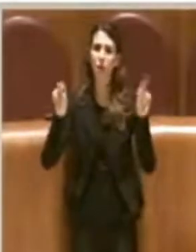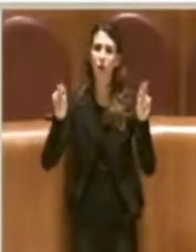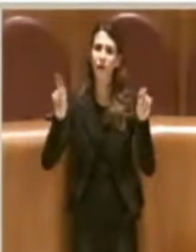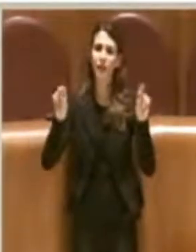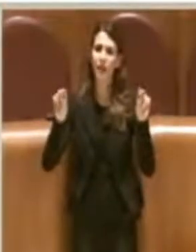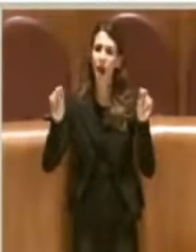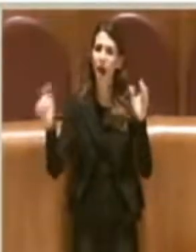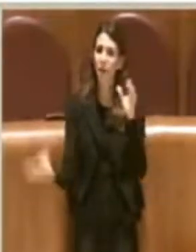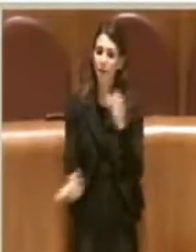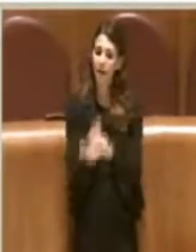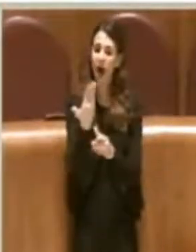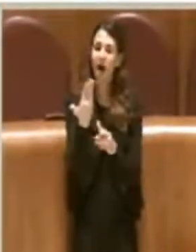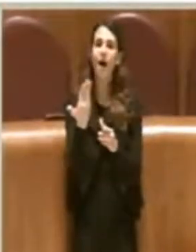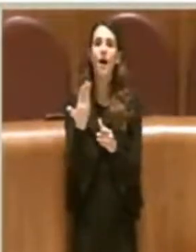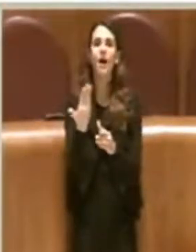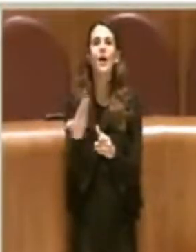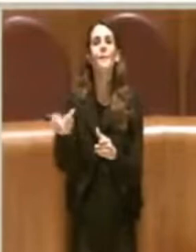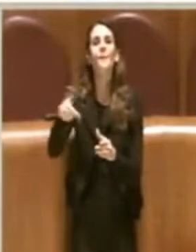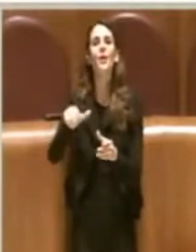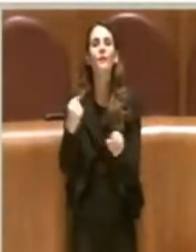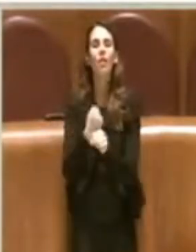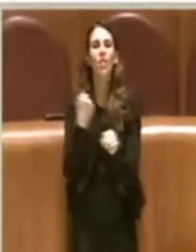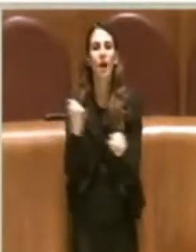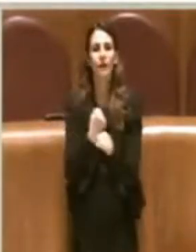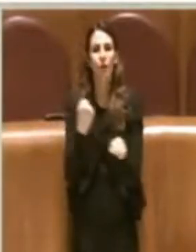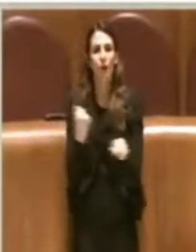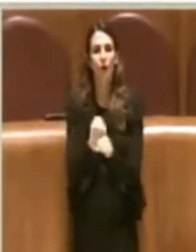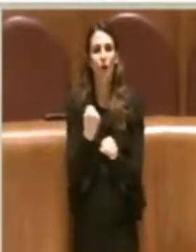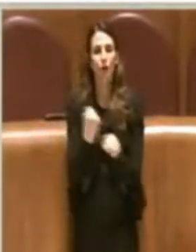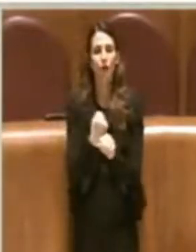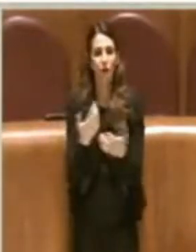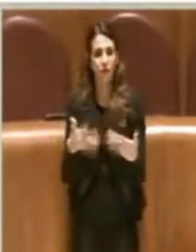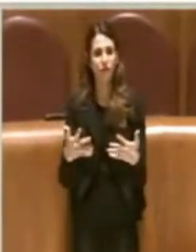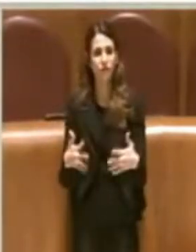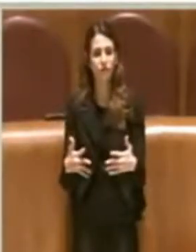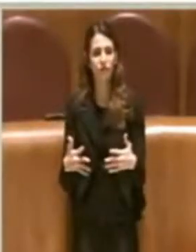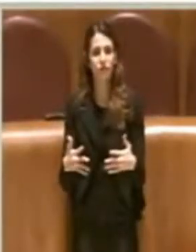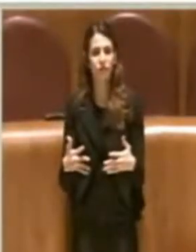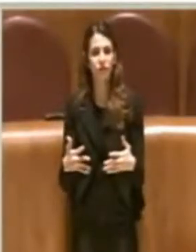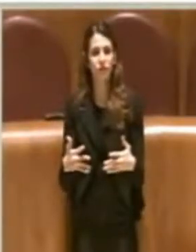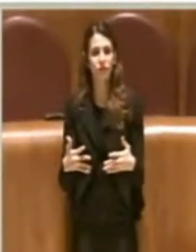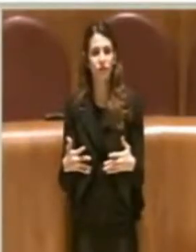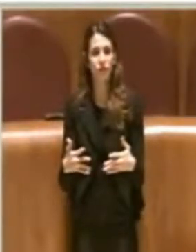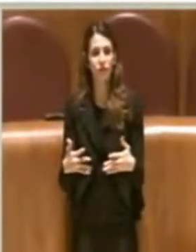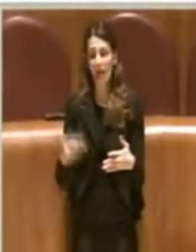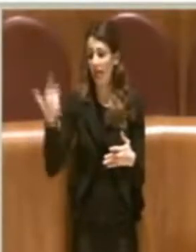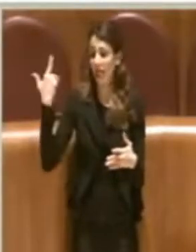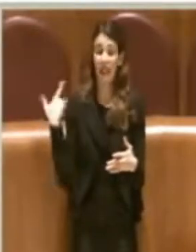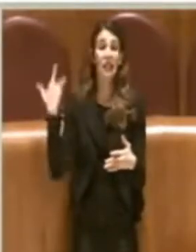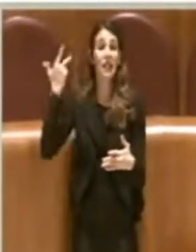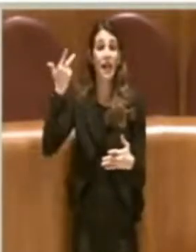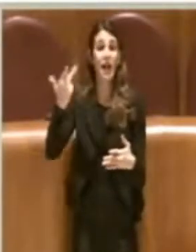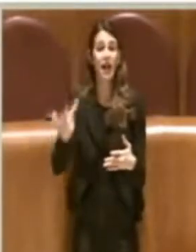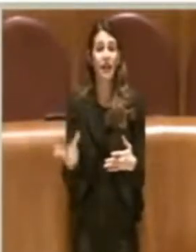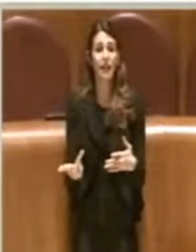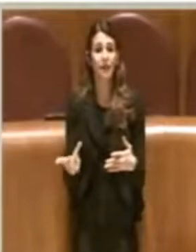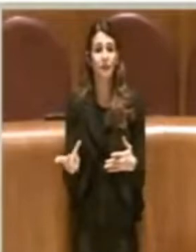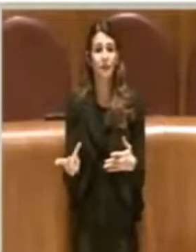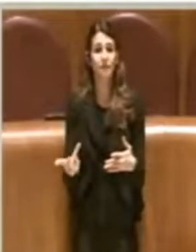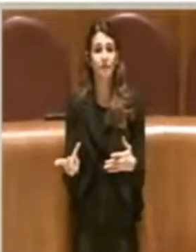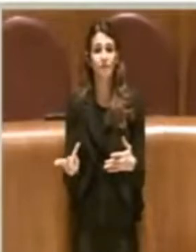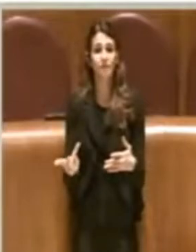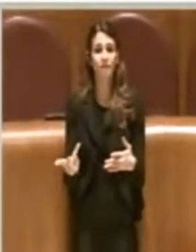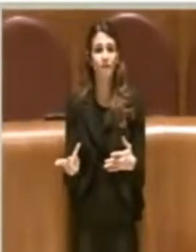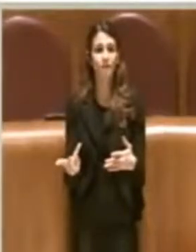questa il lavoro che è stato fatto nell'arco di questi di questi tre anni di cui mio avviso non